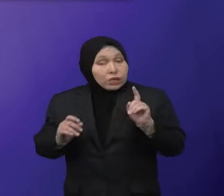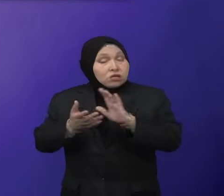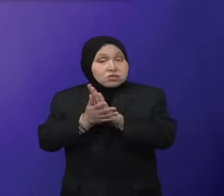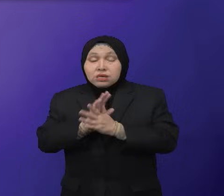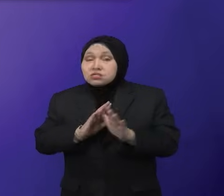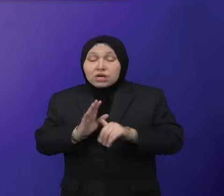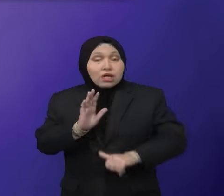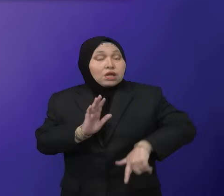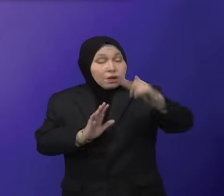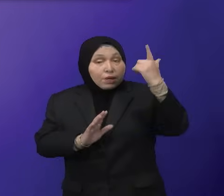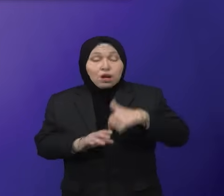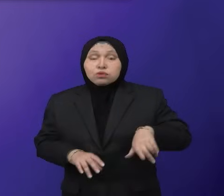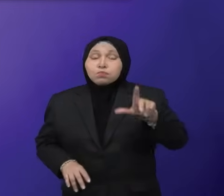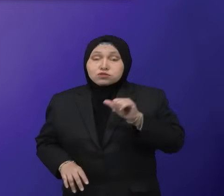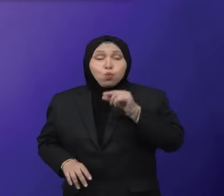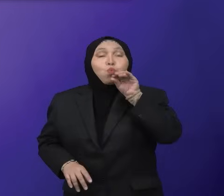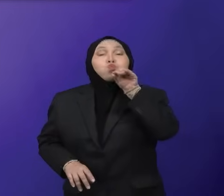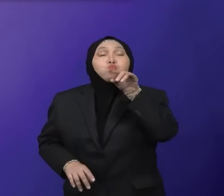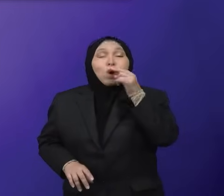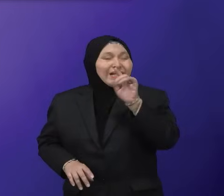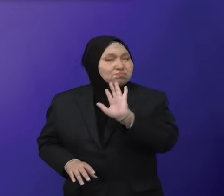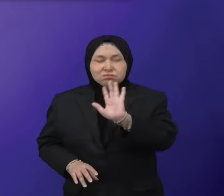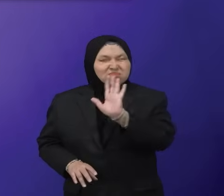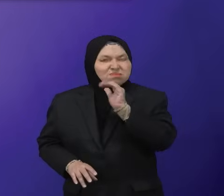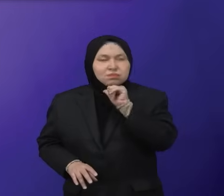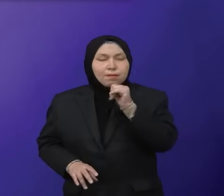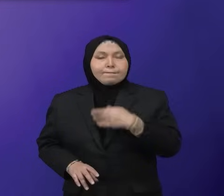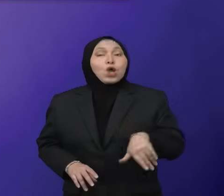jangan berlebihan pula nak tebal sampai memuncung mulut. Okay.